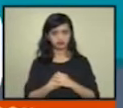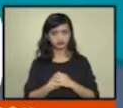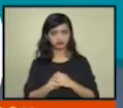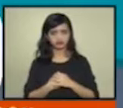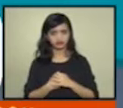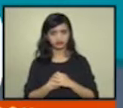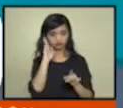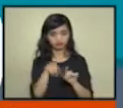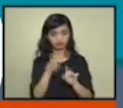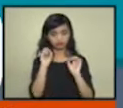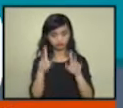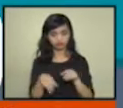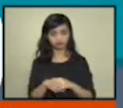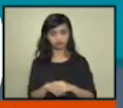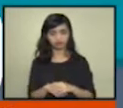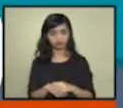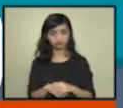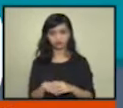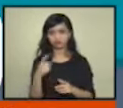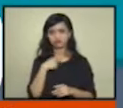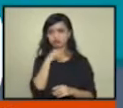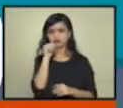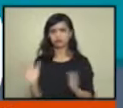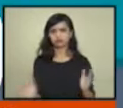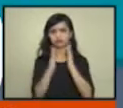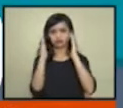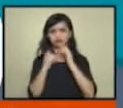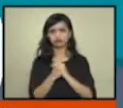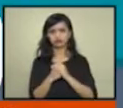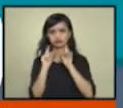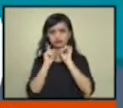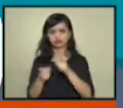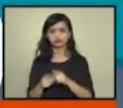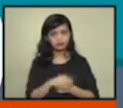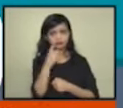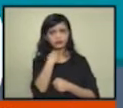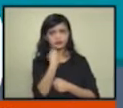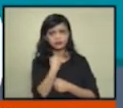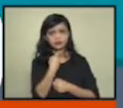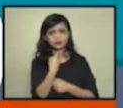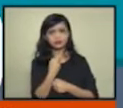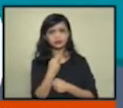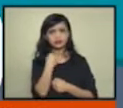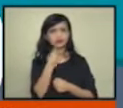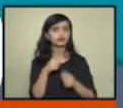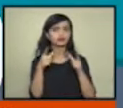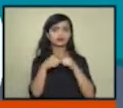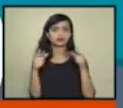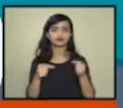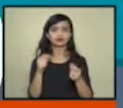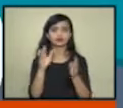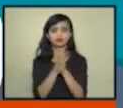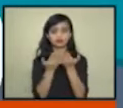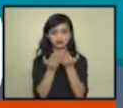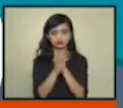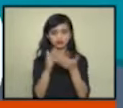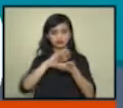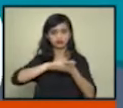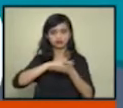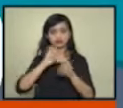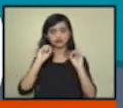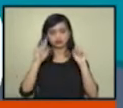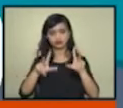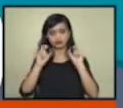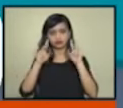sir. Okay, good. Hindi po haharap dyan kasi sagutin niya muna ang tanong. Nasa kanino yung mga passbook? Na kanino yung mga... Okay,